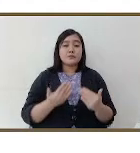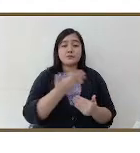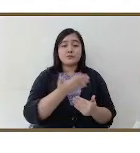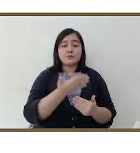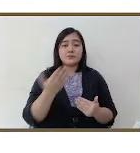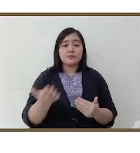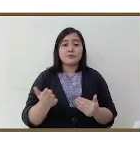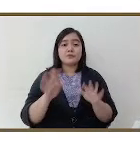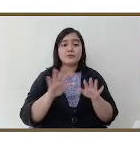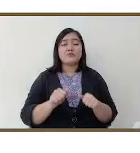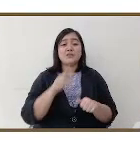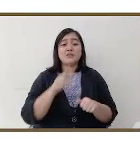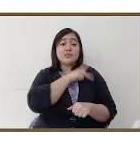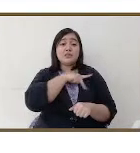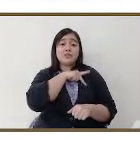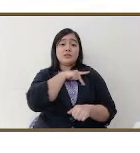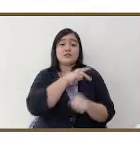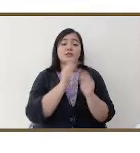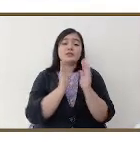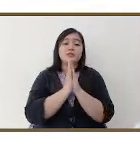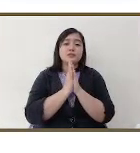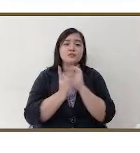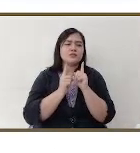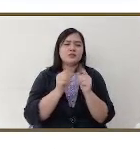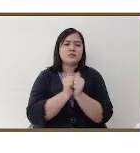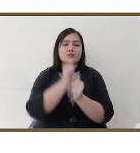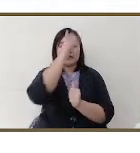to God. Let's talk to God.